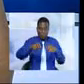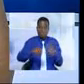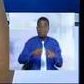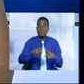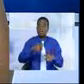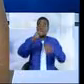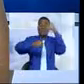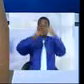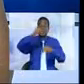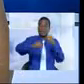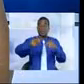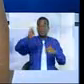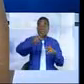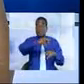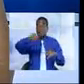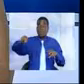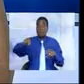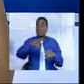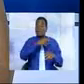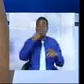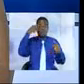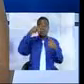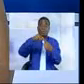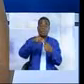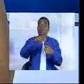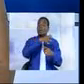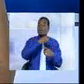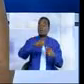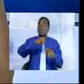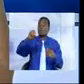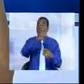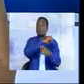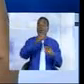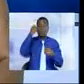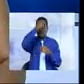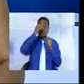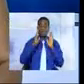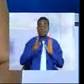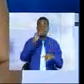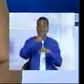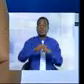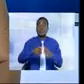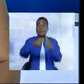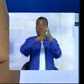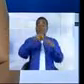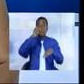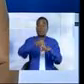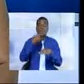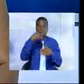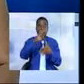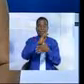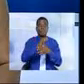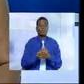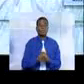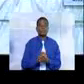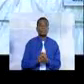normes harmonisées de la CEDEAO et préciser l'approche ouest-africaine en matière d'accréditation. Hugues